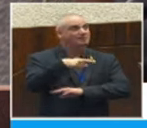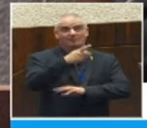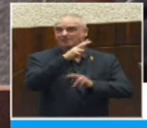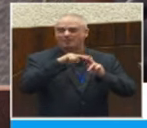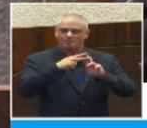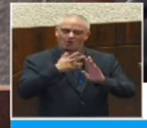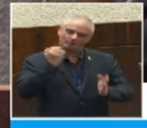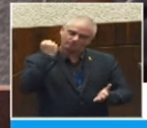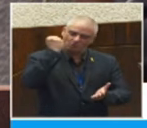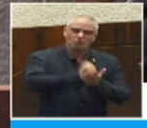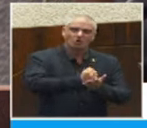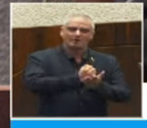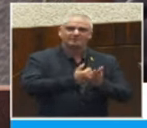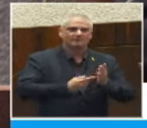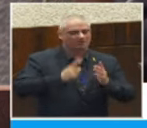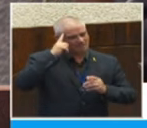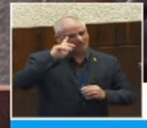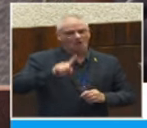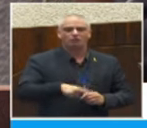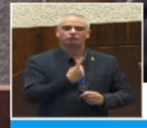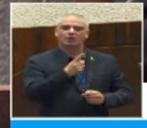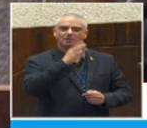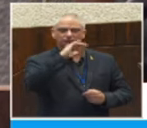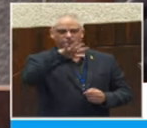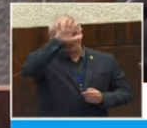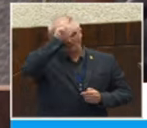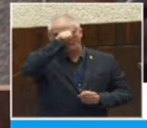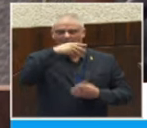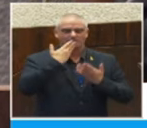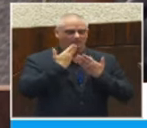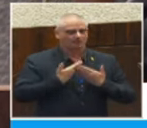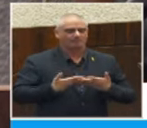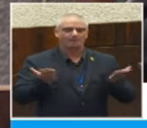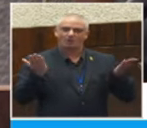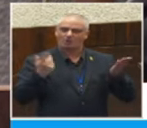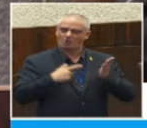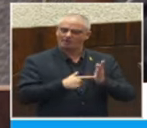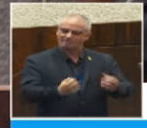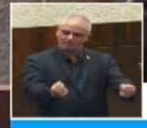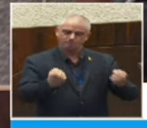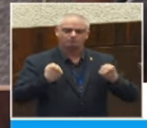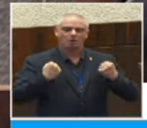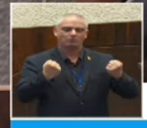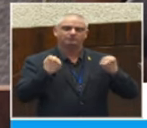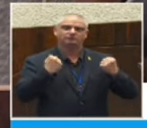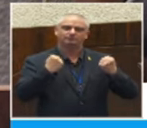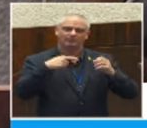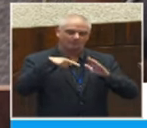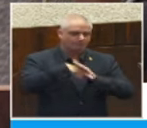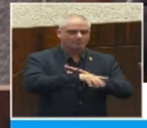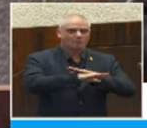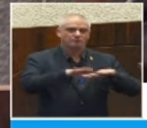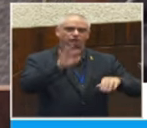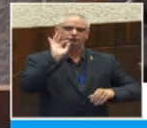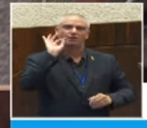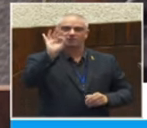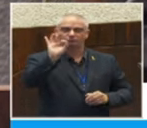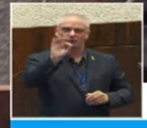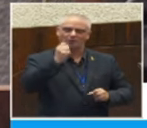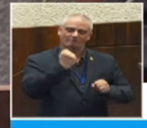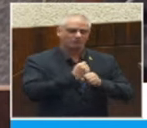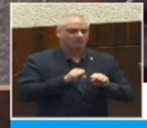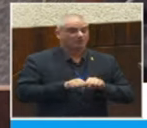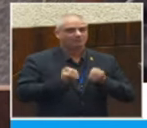ראש הנחש האיראני בגלוי ובעוצמה בעומק שטחו, מסבה לו נזקים